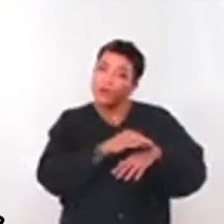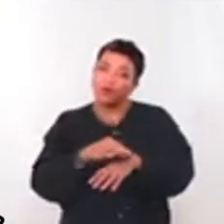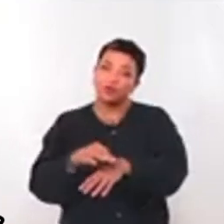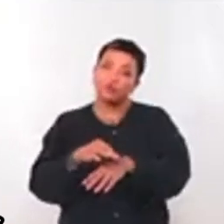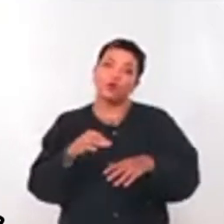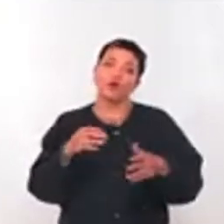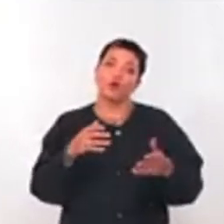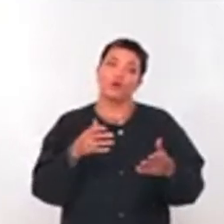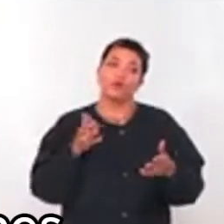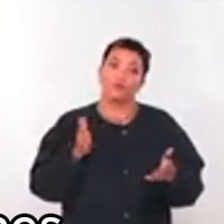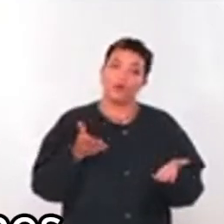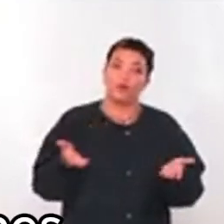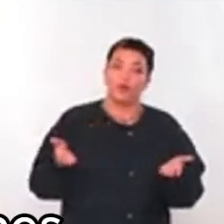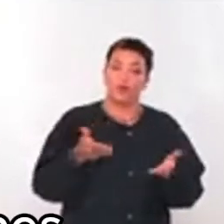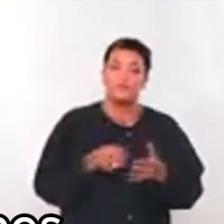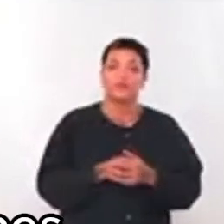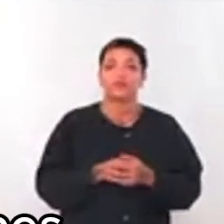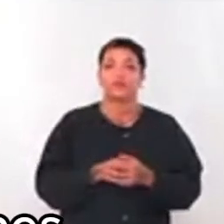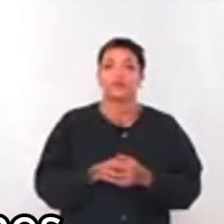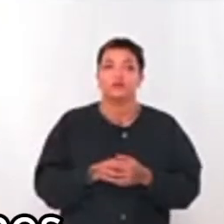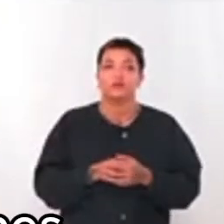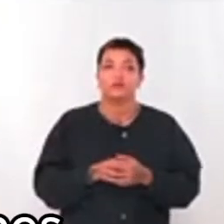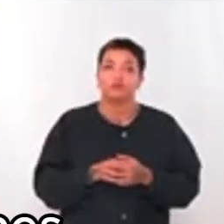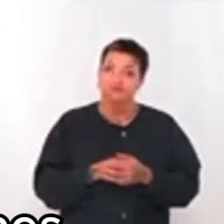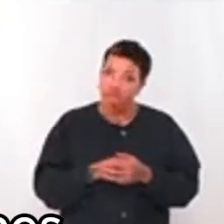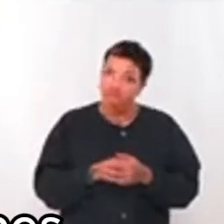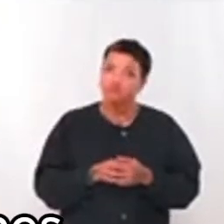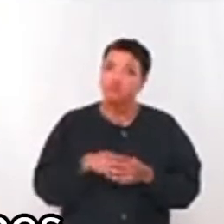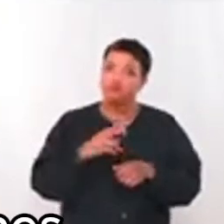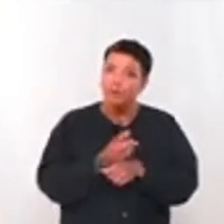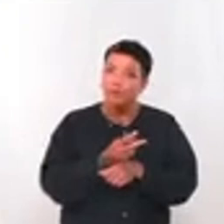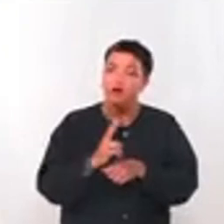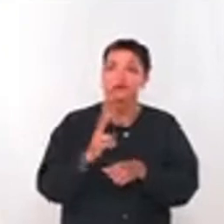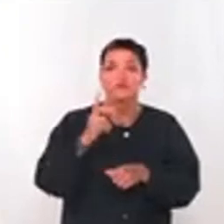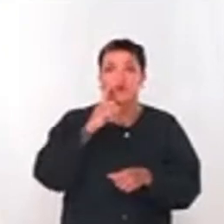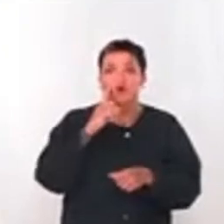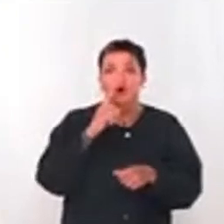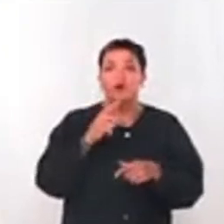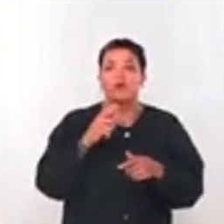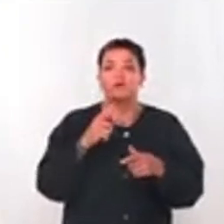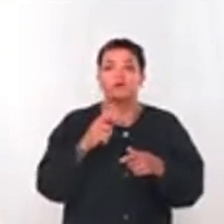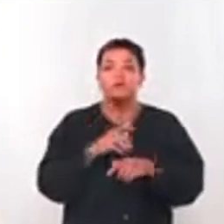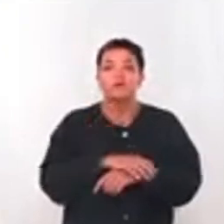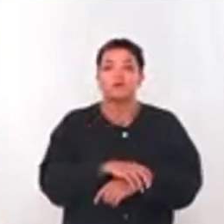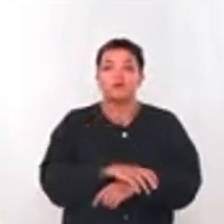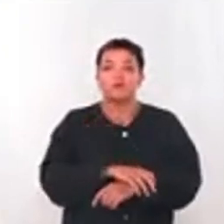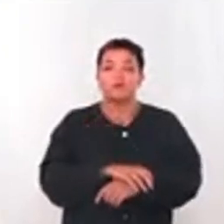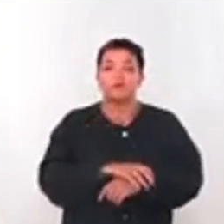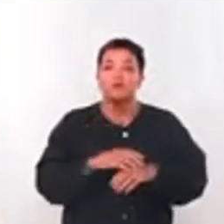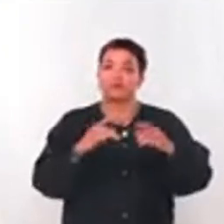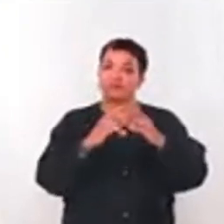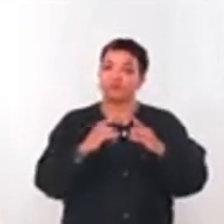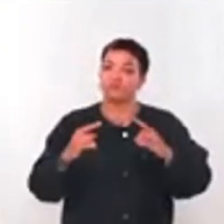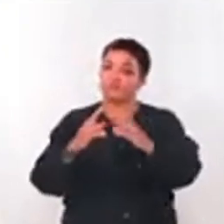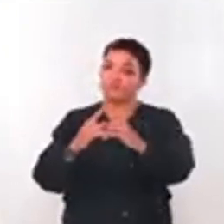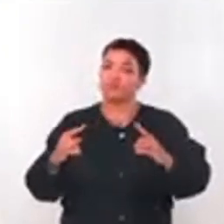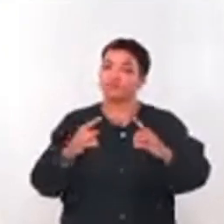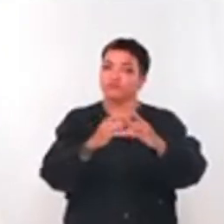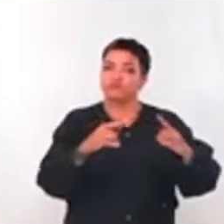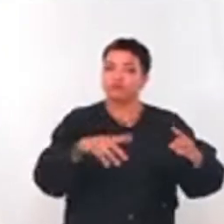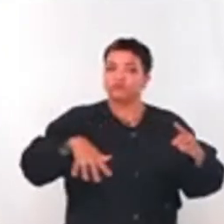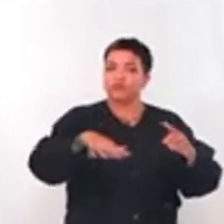le territoire bordelais, ce qui n'est pas rien puisque le nombre de personnes dans les campements à Bordeaux est